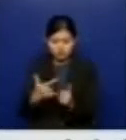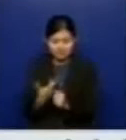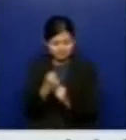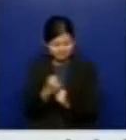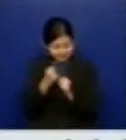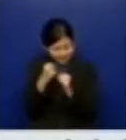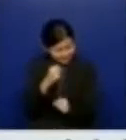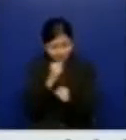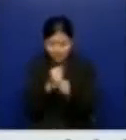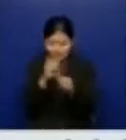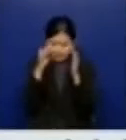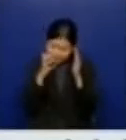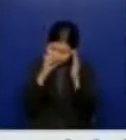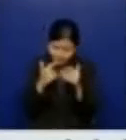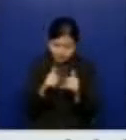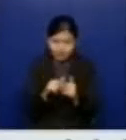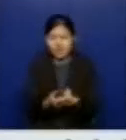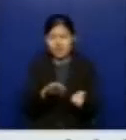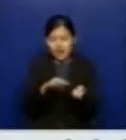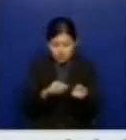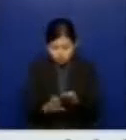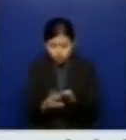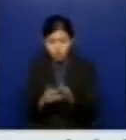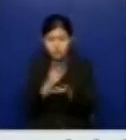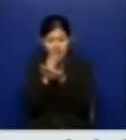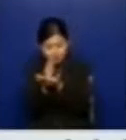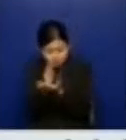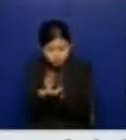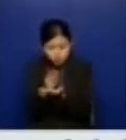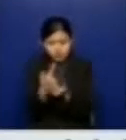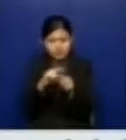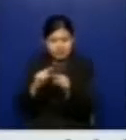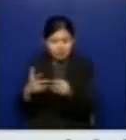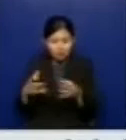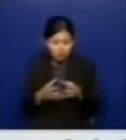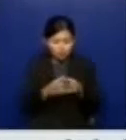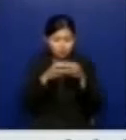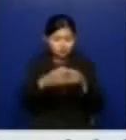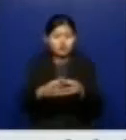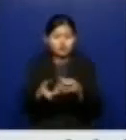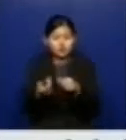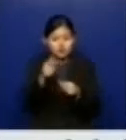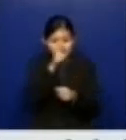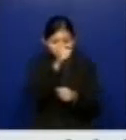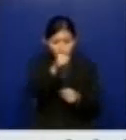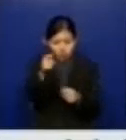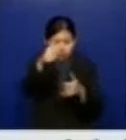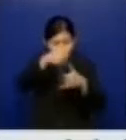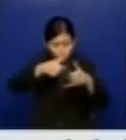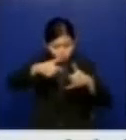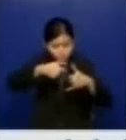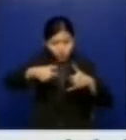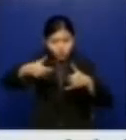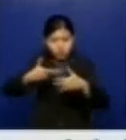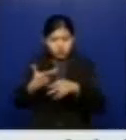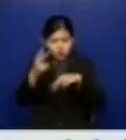งานต่างๆไม่ว่างานศพงานบุญนะครับพี่น้องอสม.ก็ออกไปคัดกรองนะครับออกไปสำร